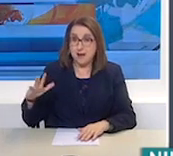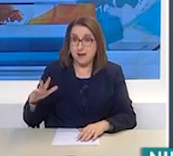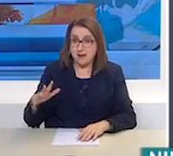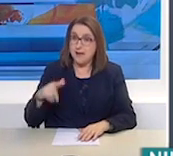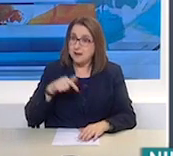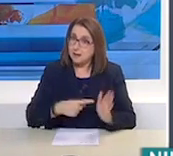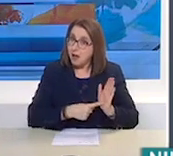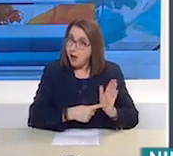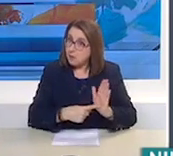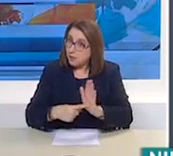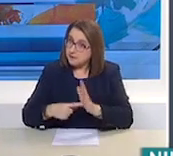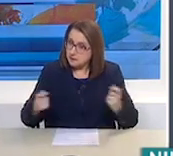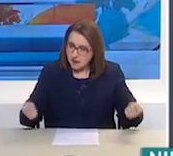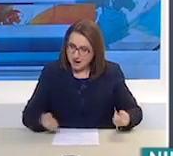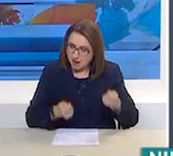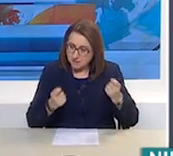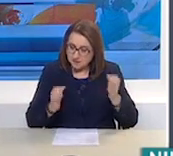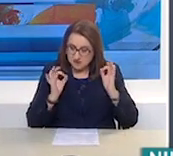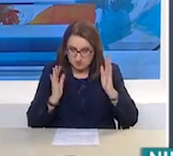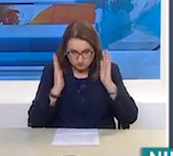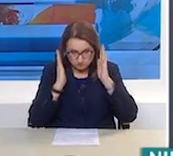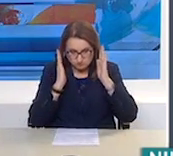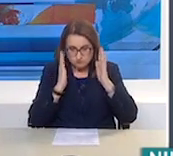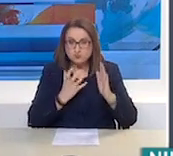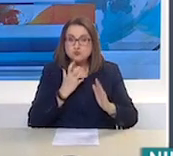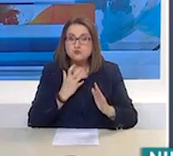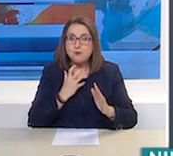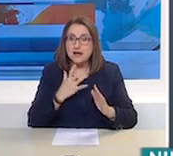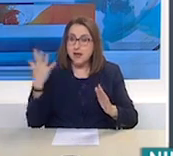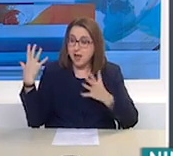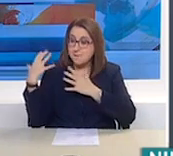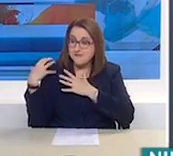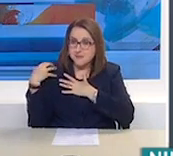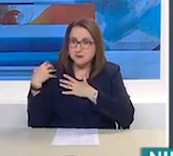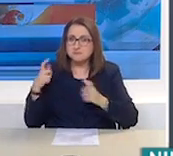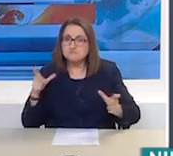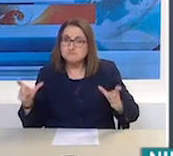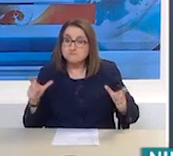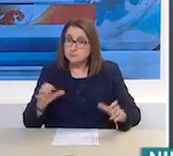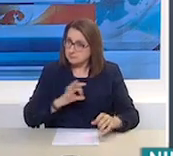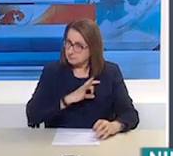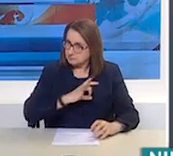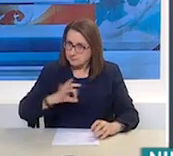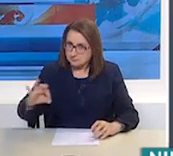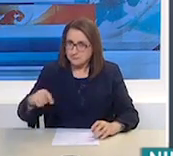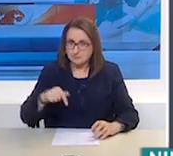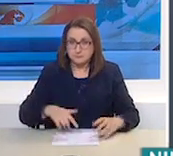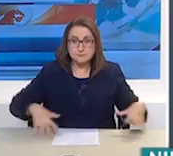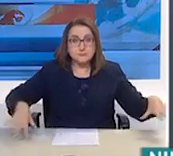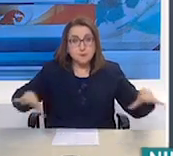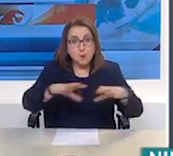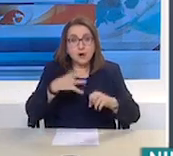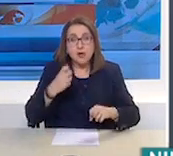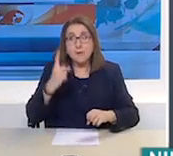απέδειξαν τη δύναμη, την αποφασιστικότητα και την προσήλωσή τους στον κοινό στόχο. Να θωρακίσουμε τη δημόσια υγεία, να διαφυλάξουμε τις